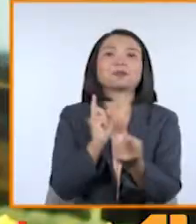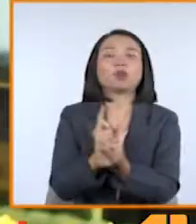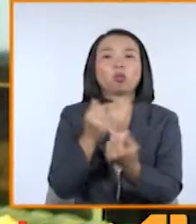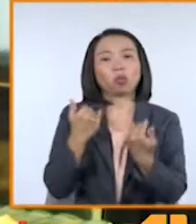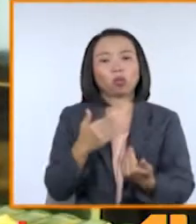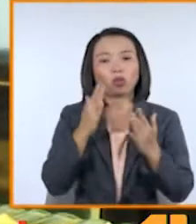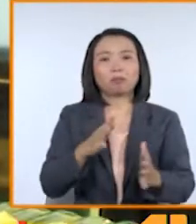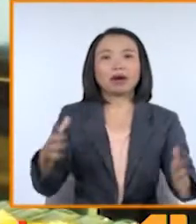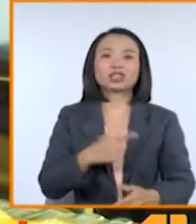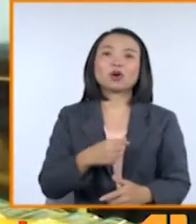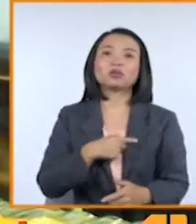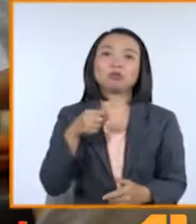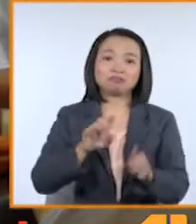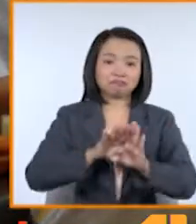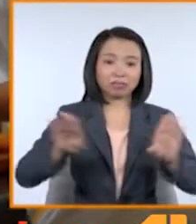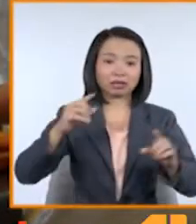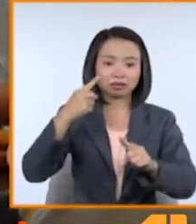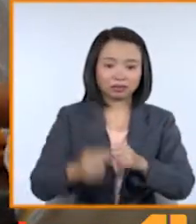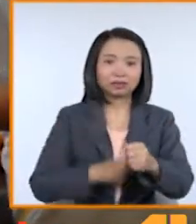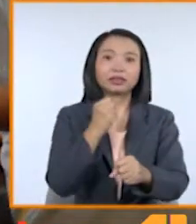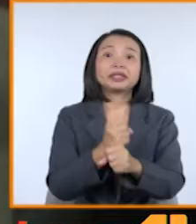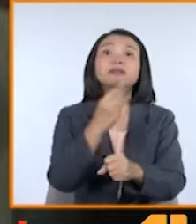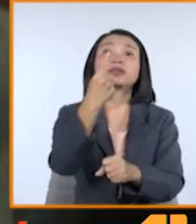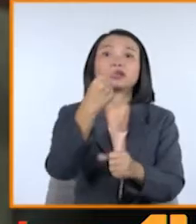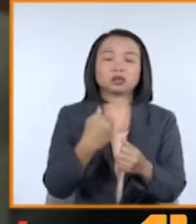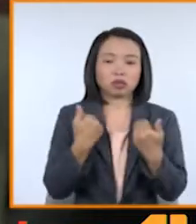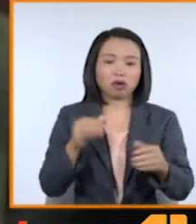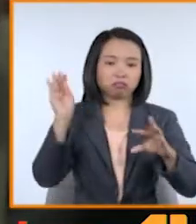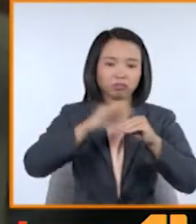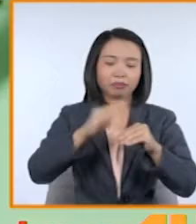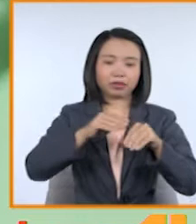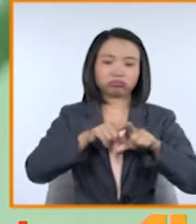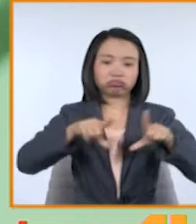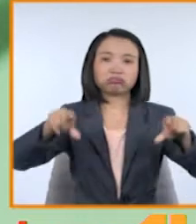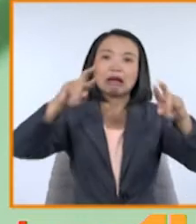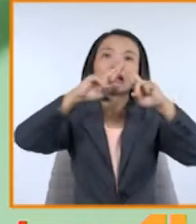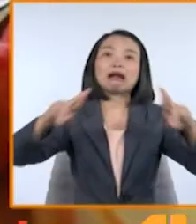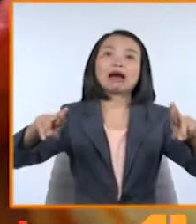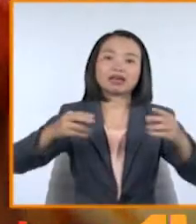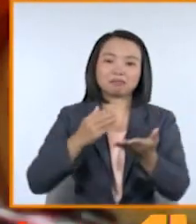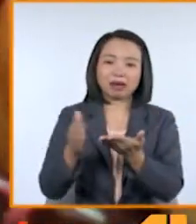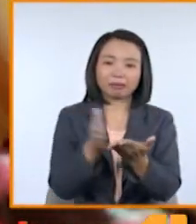นิยมอย่างมากทั้งที่เปิดร้านได้เพียง1ปีและสามารถขยายกิจการมากถึง4สาข